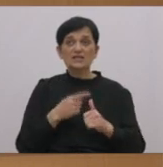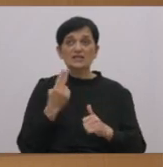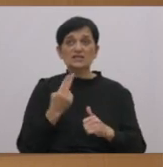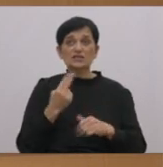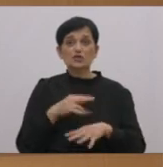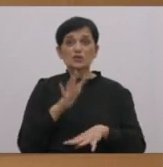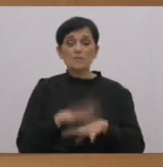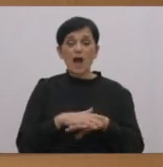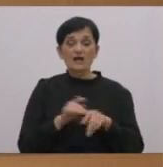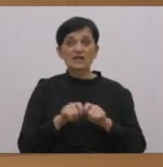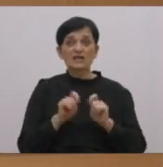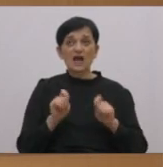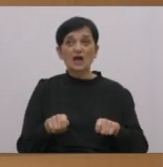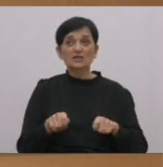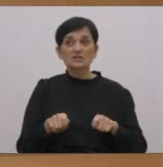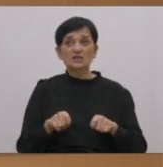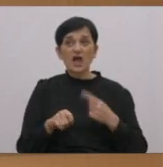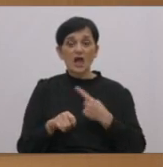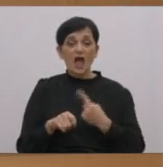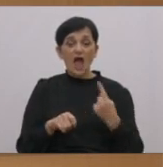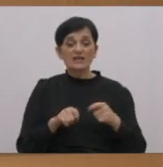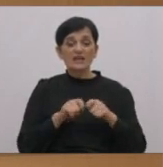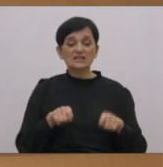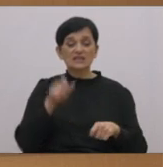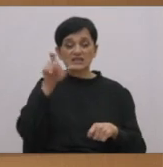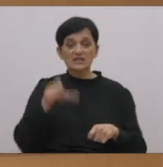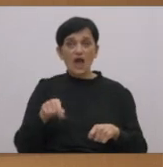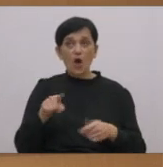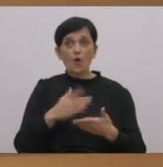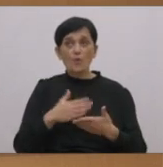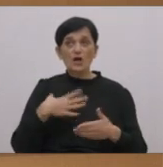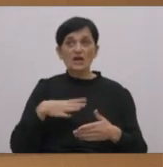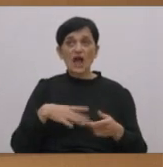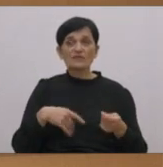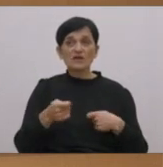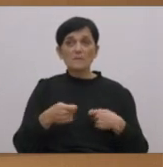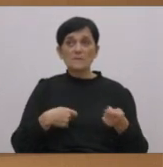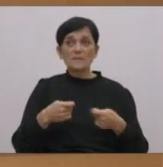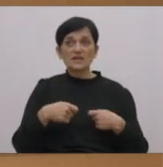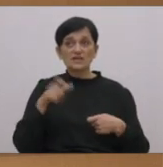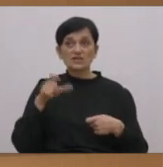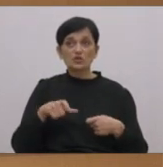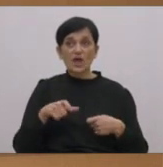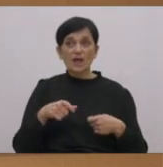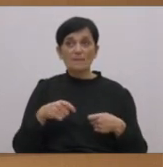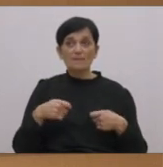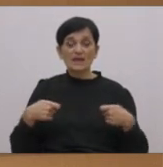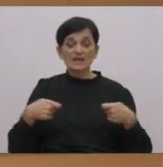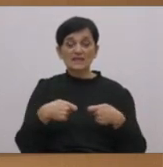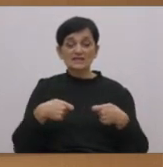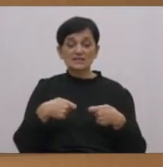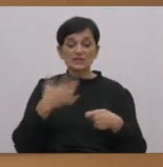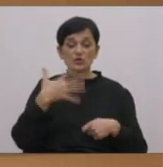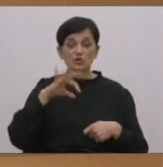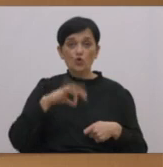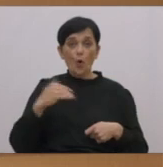ბანკის გახსნაზე, რომლის ერთ-ერთი დამფუძნებელი არის ქართველი ბიზნესმენი, ხოლო წილის 50%